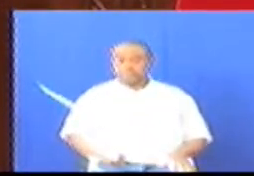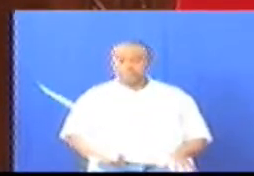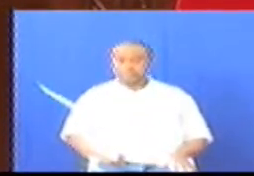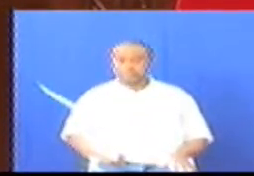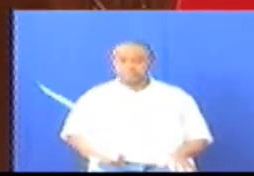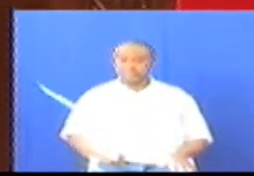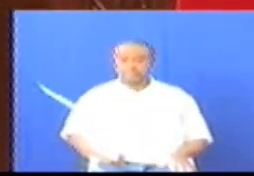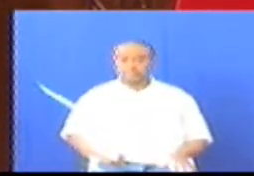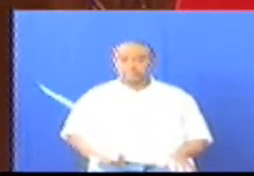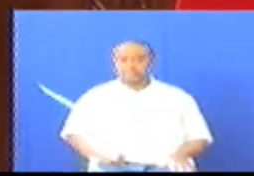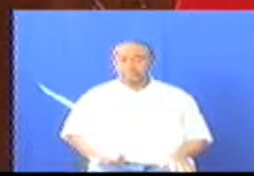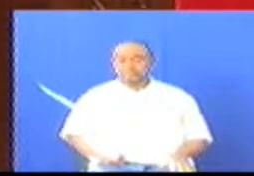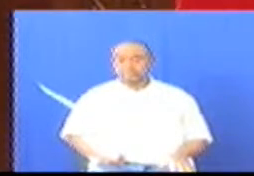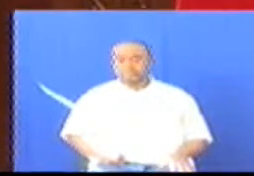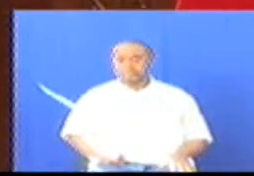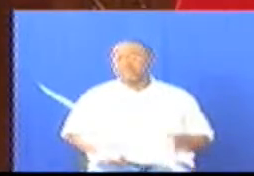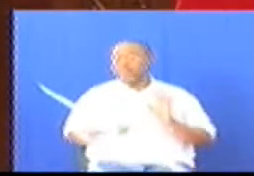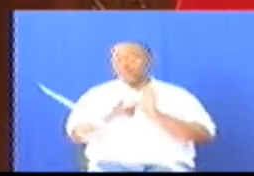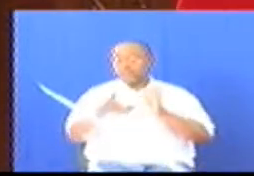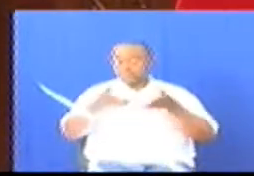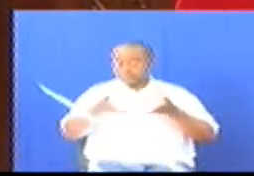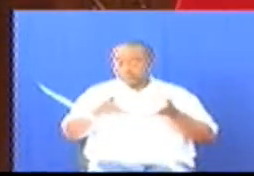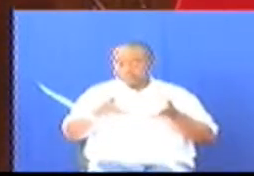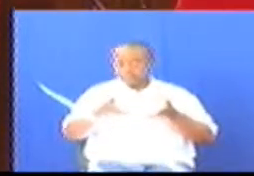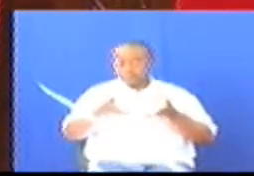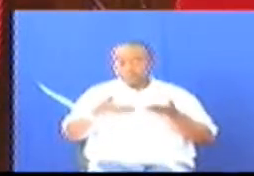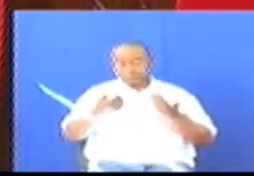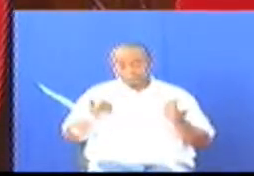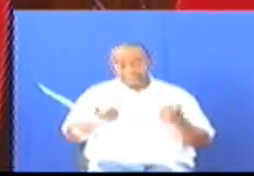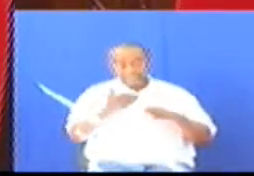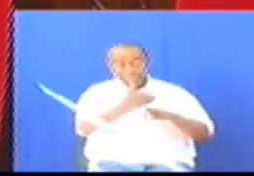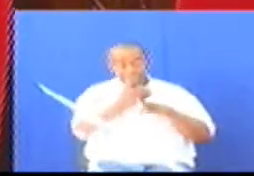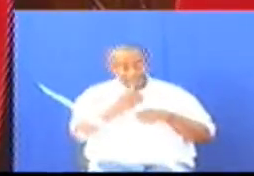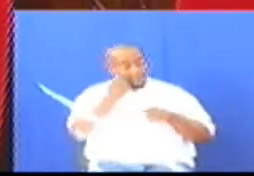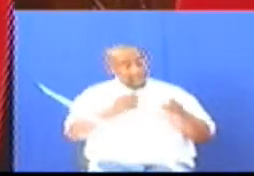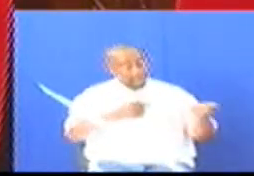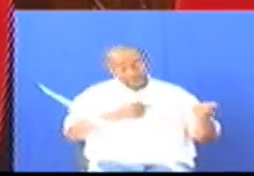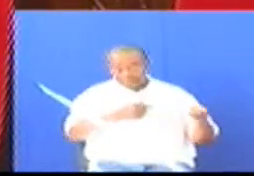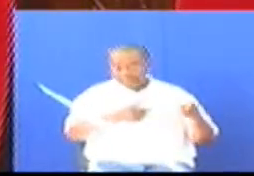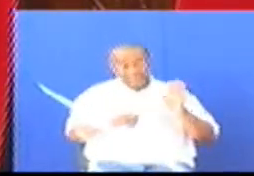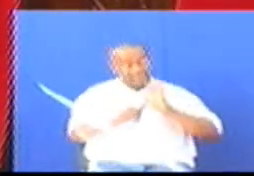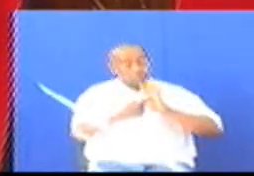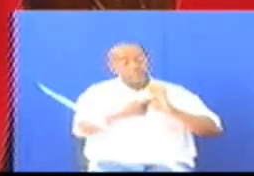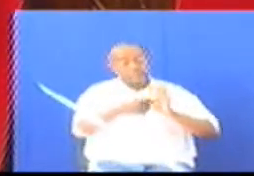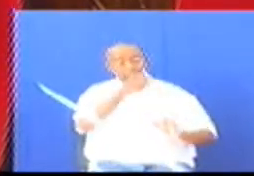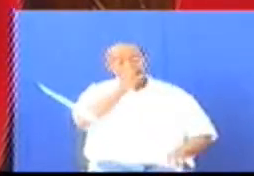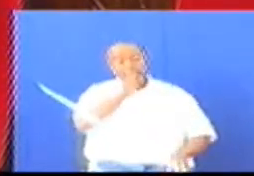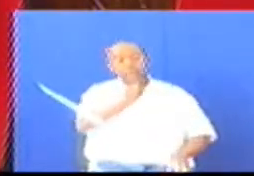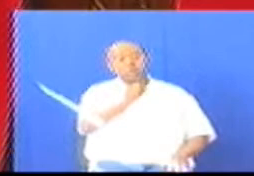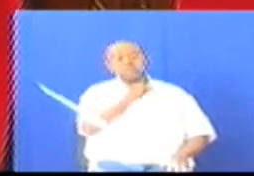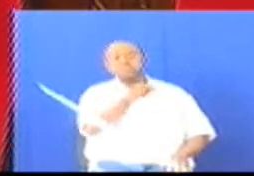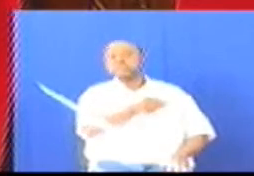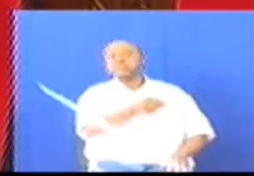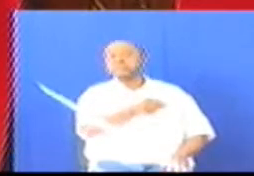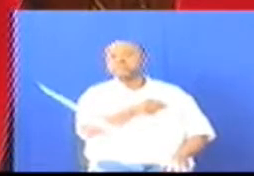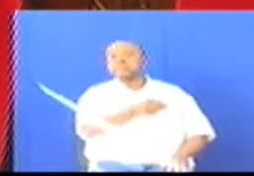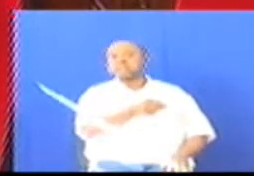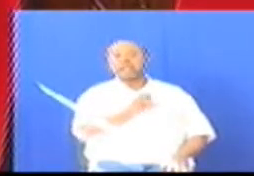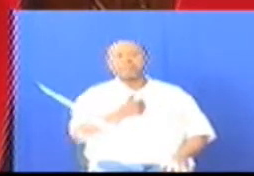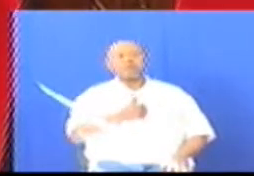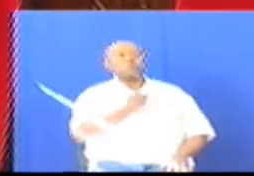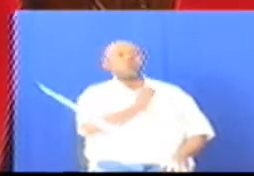ikiwa leo taasisi hii inadiriki kufanya jeuri kama hii na bado